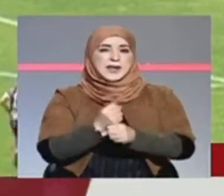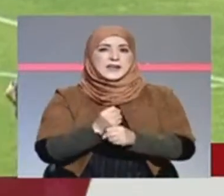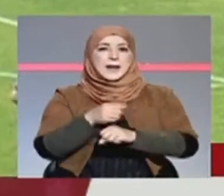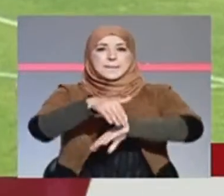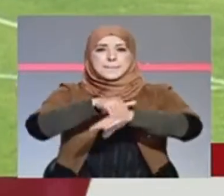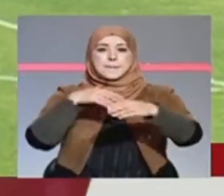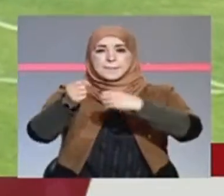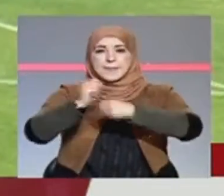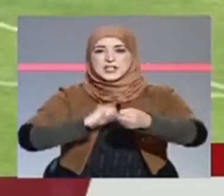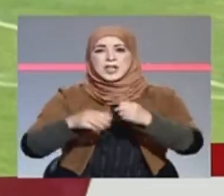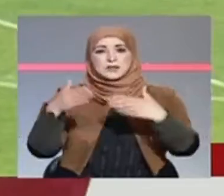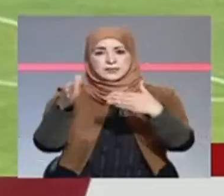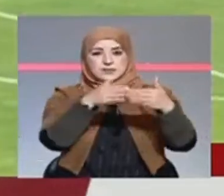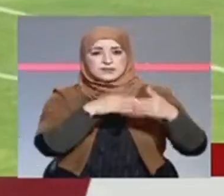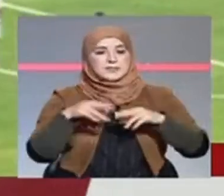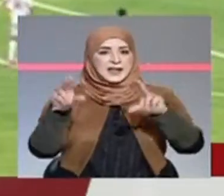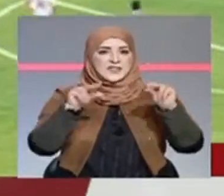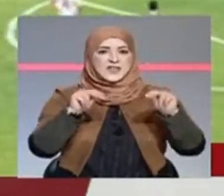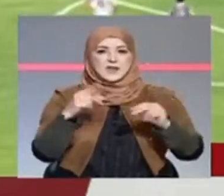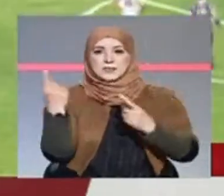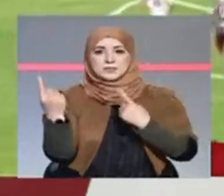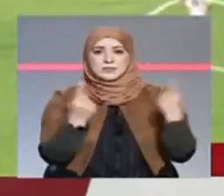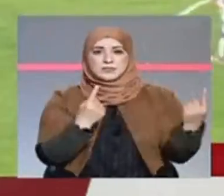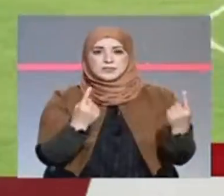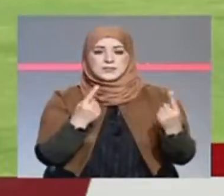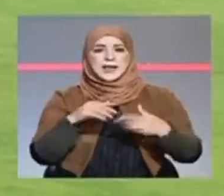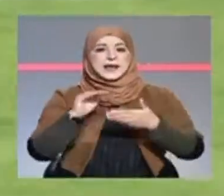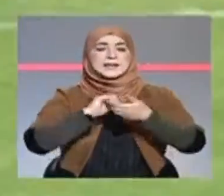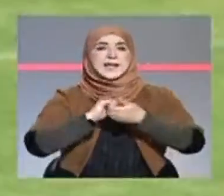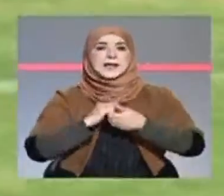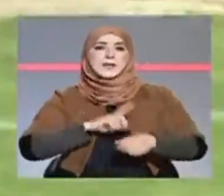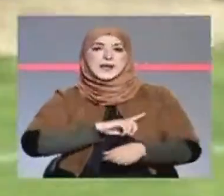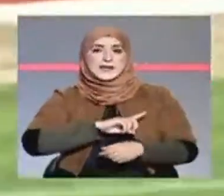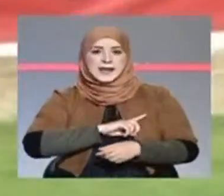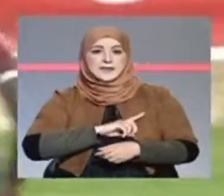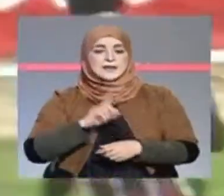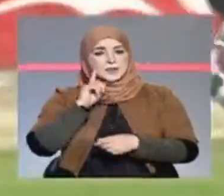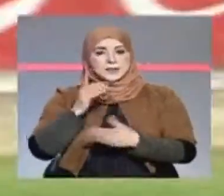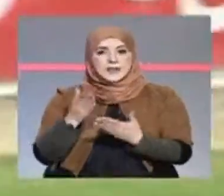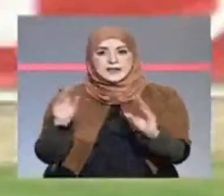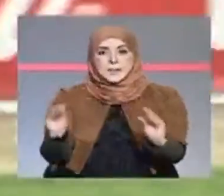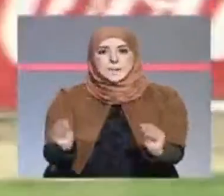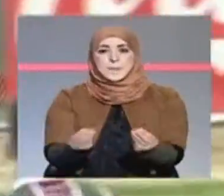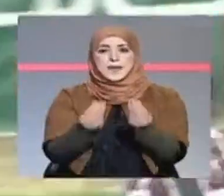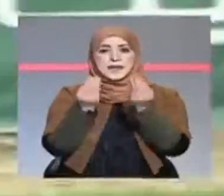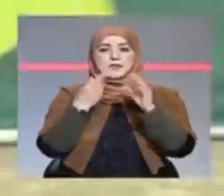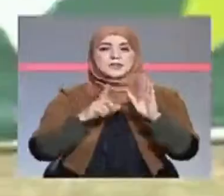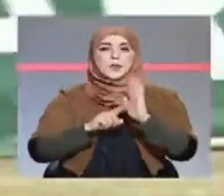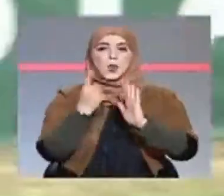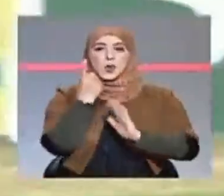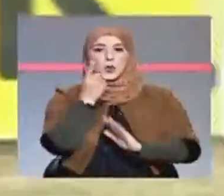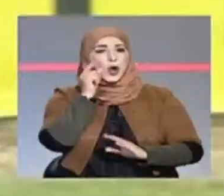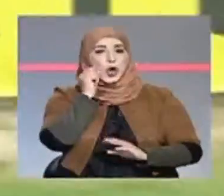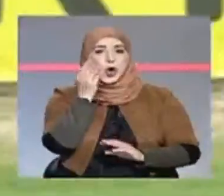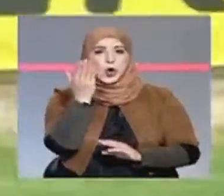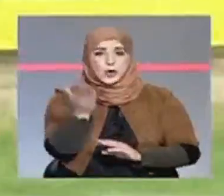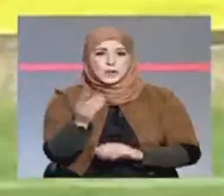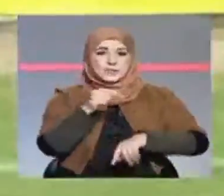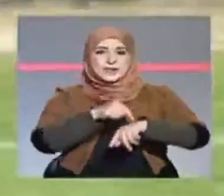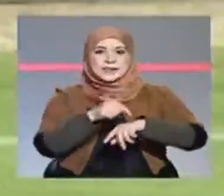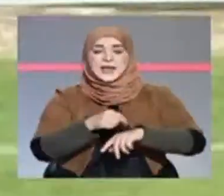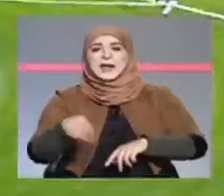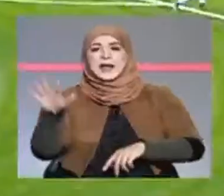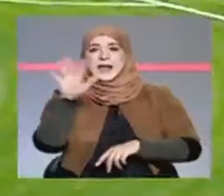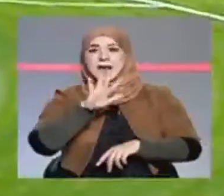بالتعادل بهدف لهدف في اتحاد الثاني الذي كان البادئ بالتسجيل عبر هيثم ال محمد منذ الدقيقه